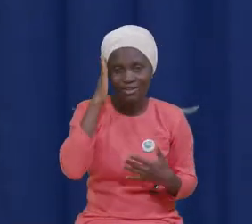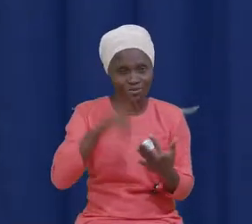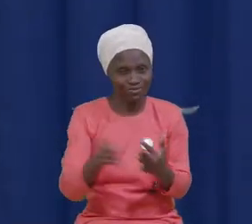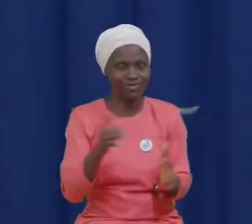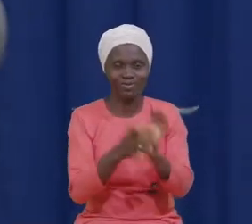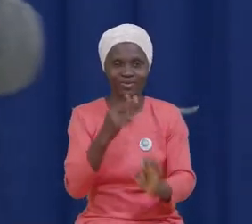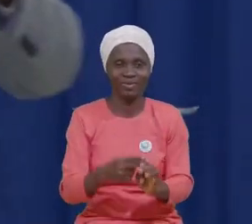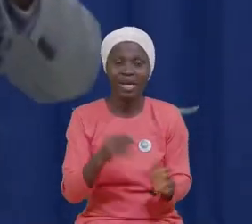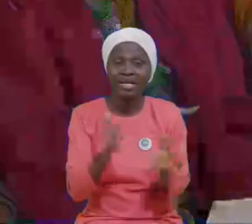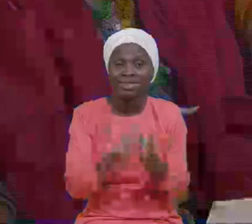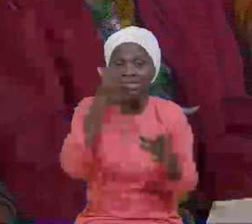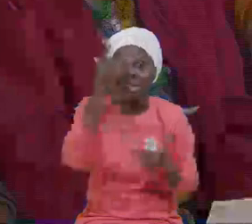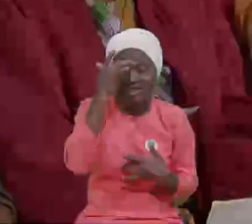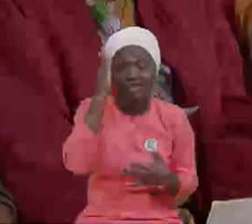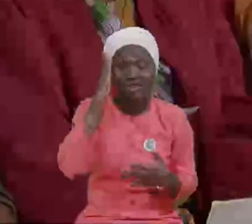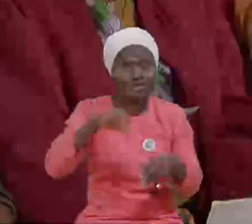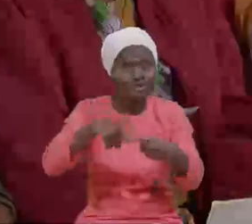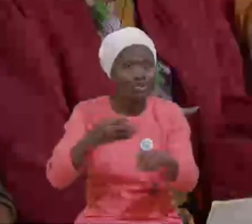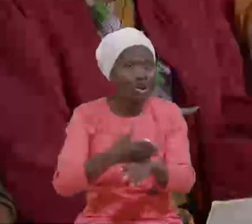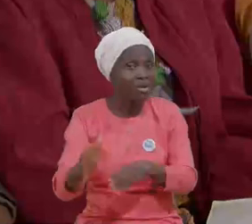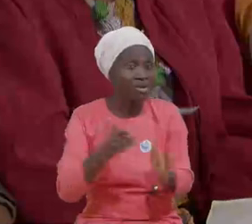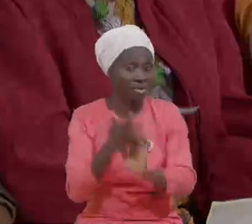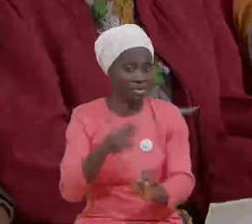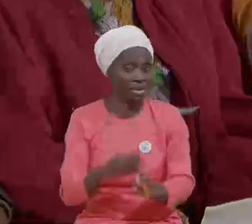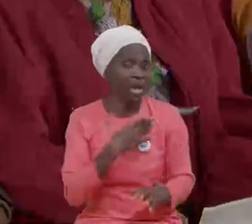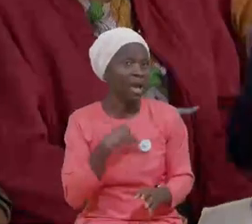disparaître. Cette maladie va partir.